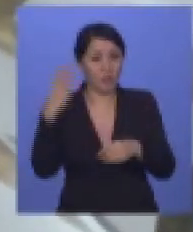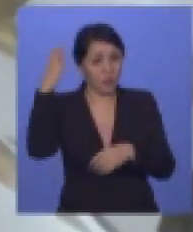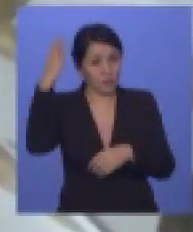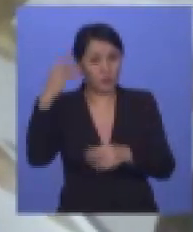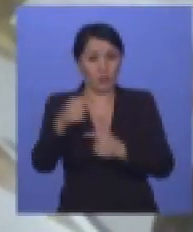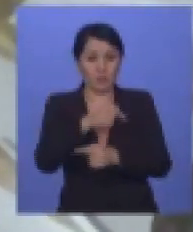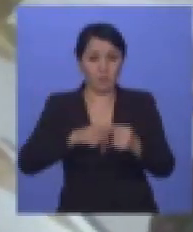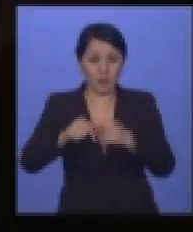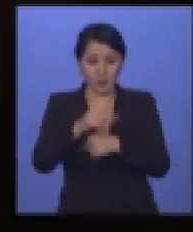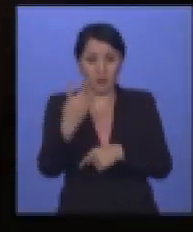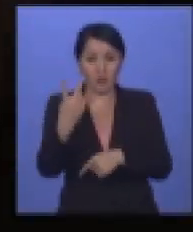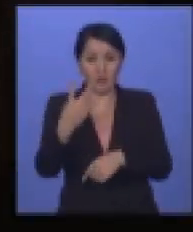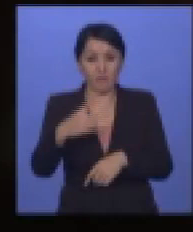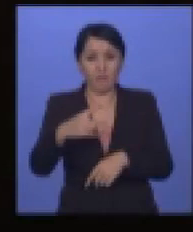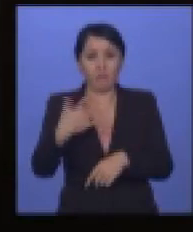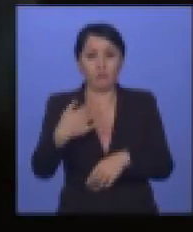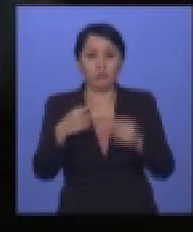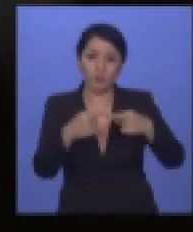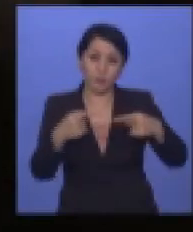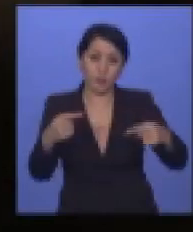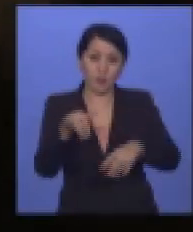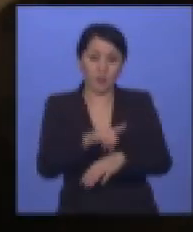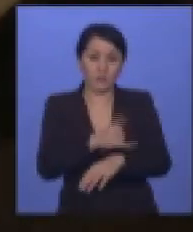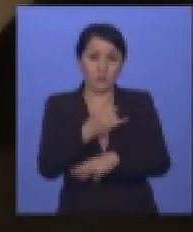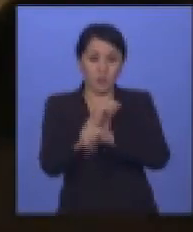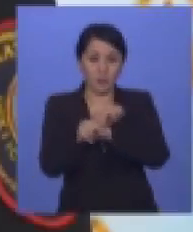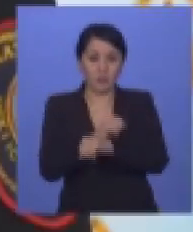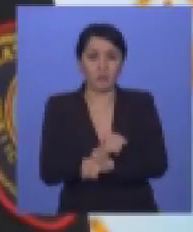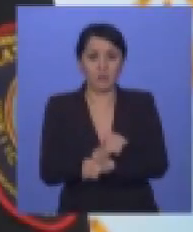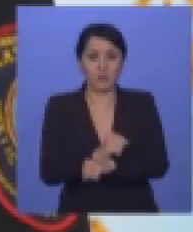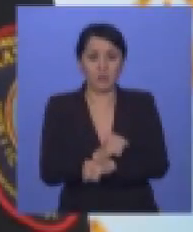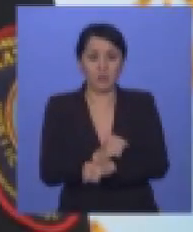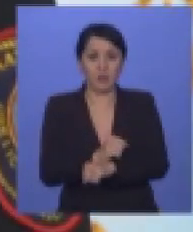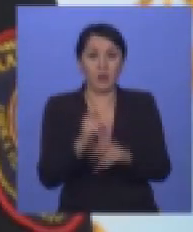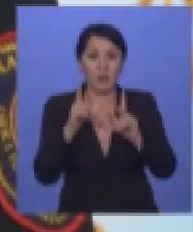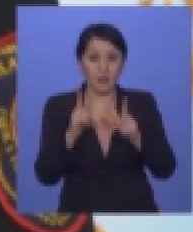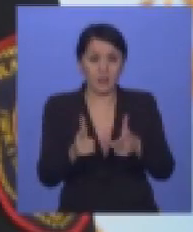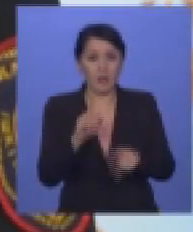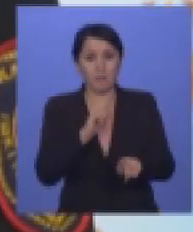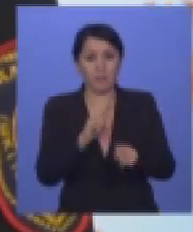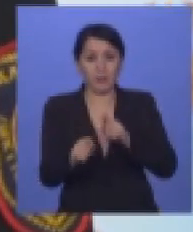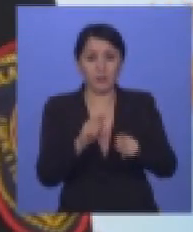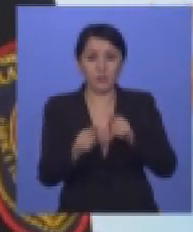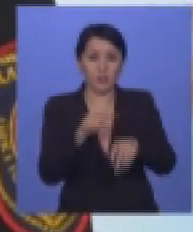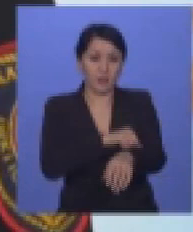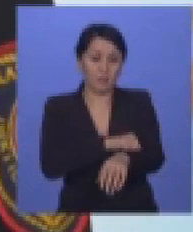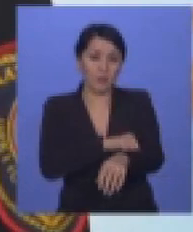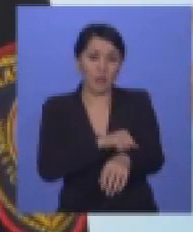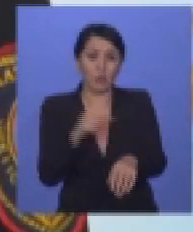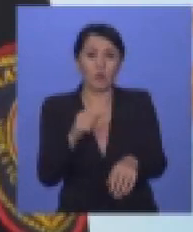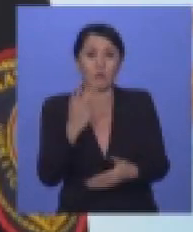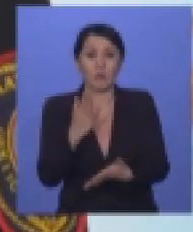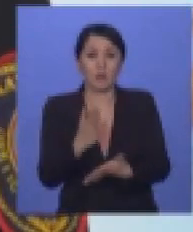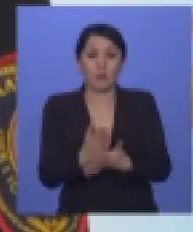изолентой. Еще 25 обнаружены на одном из адресов, где он останавливался. Согласно проведенной экспертизе, изъятое вещество является синтетическим